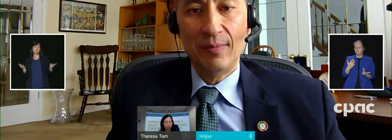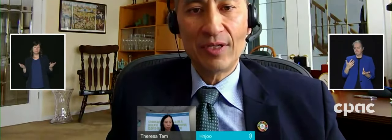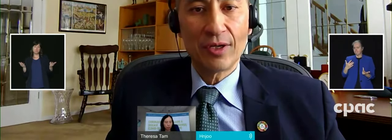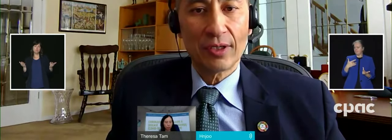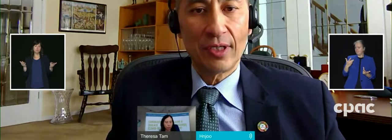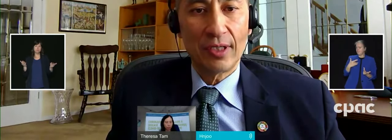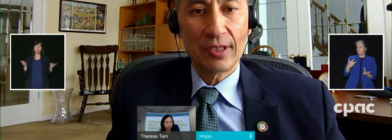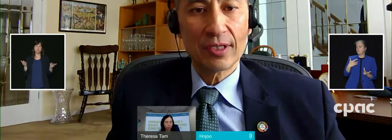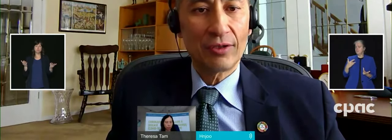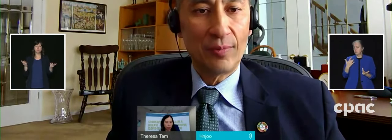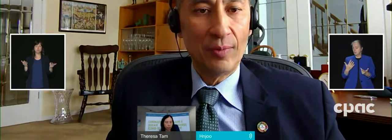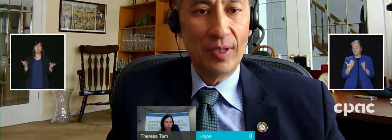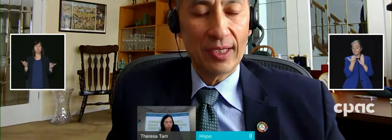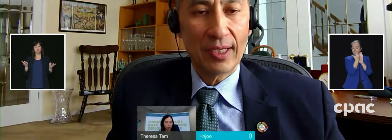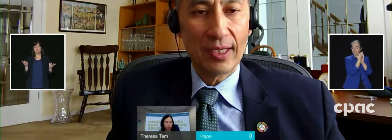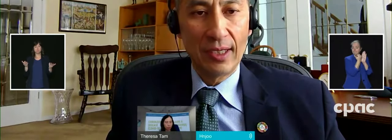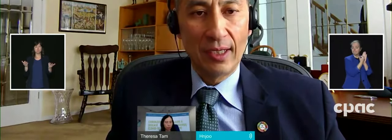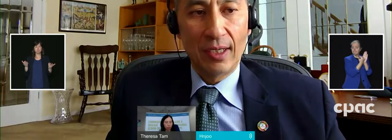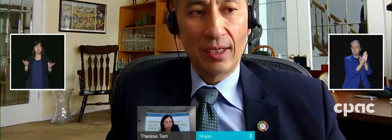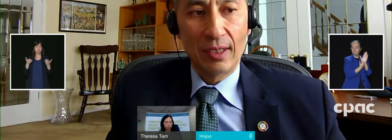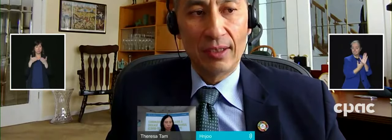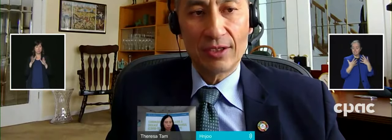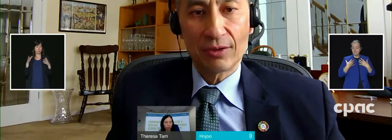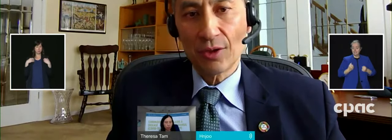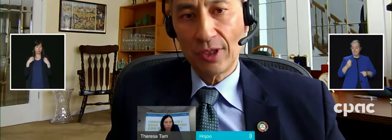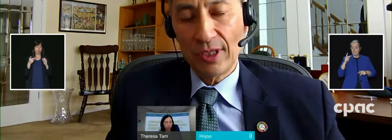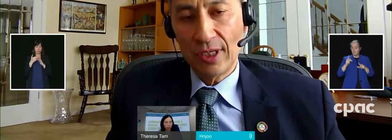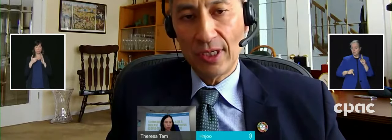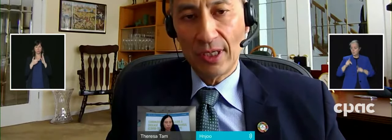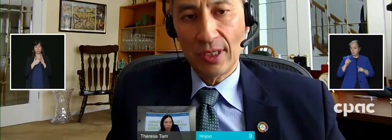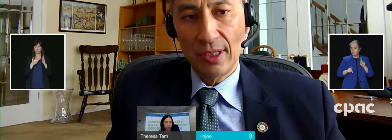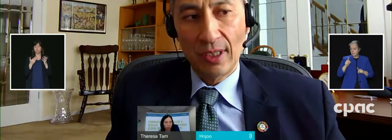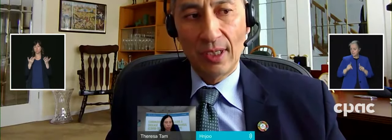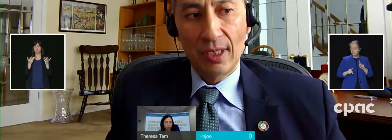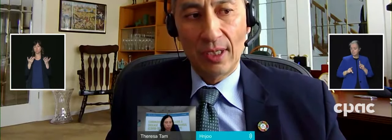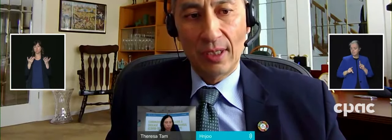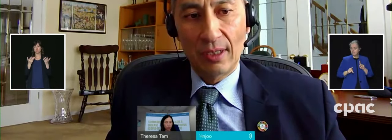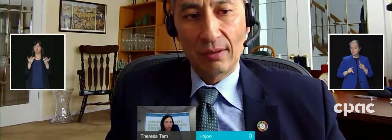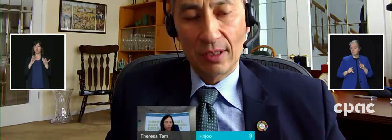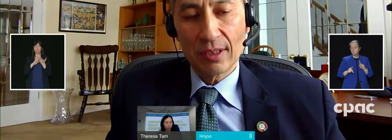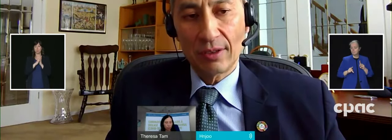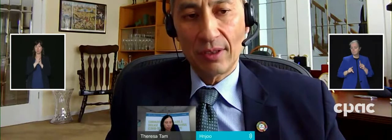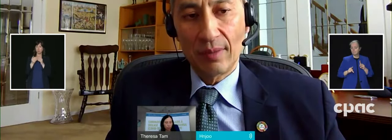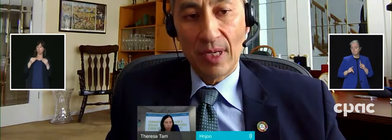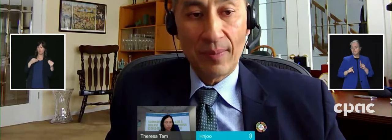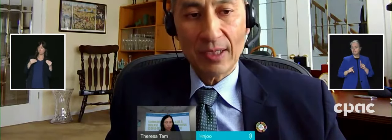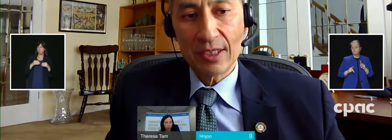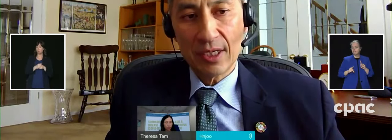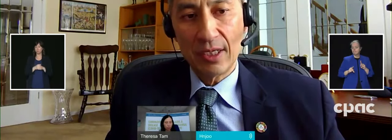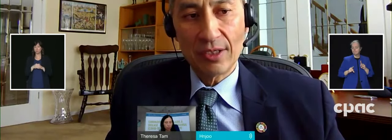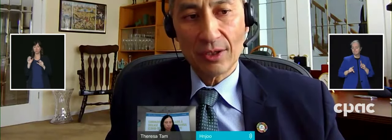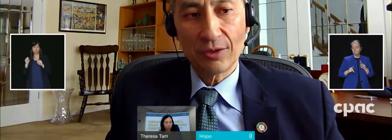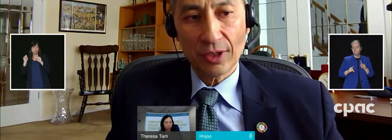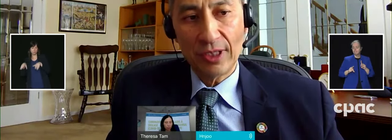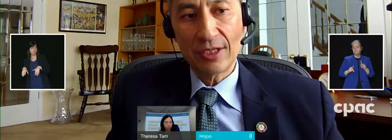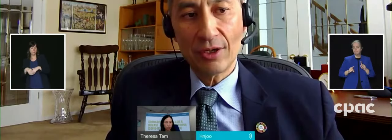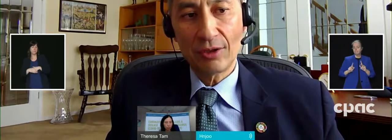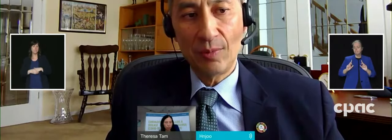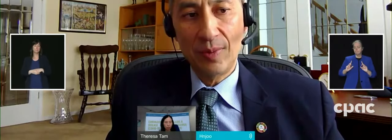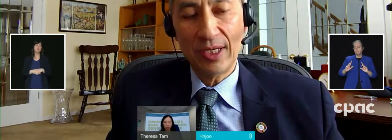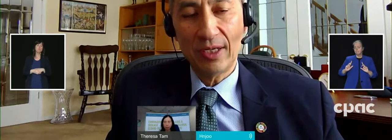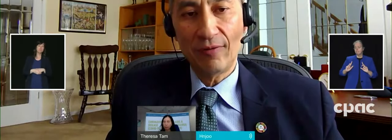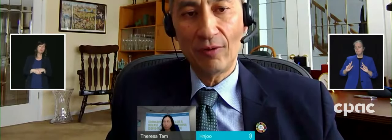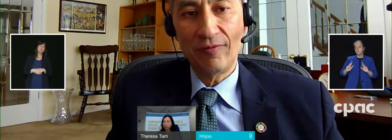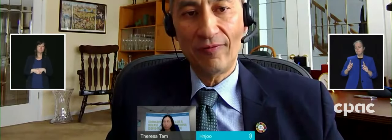les mesures de santé publique des autorités de santé, par les autorités de